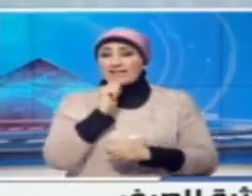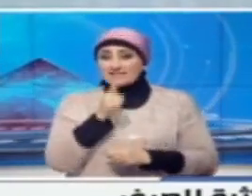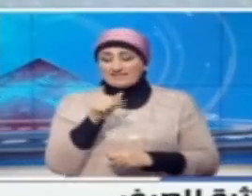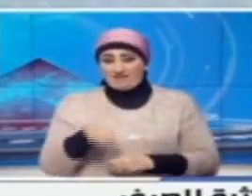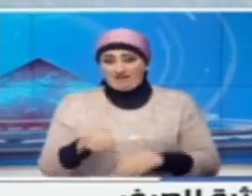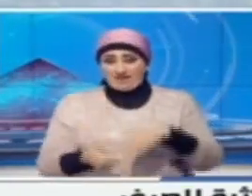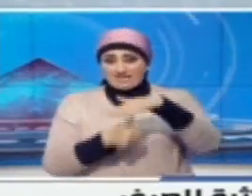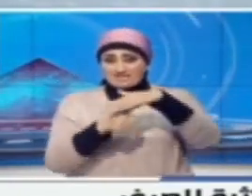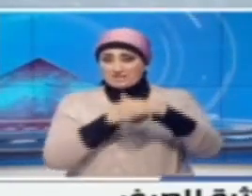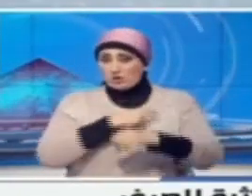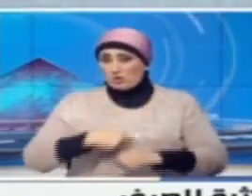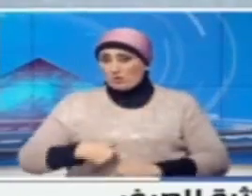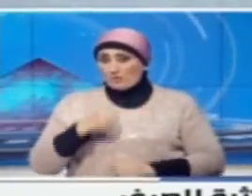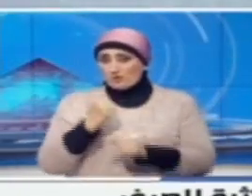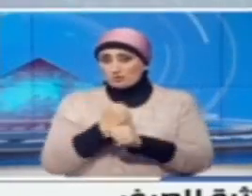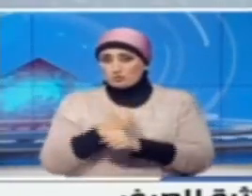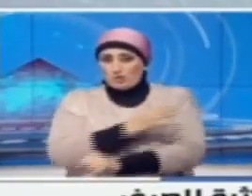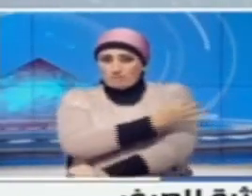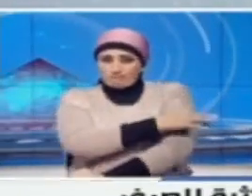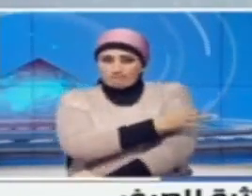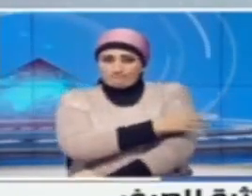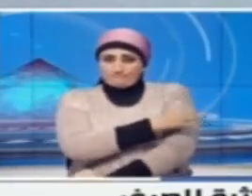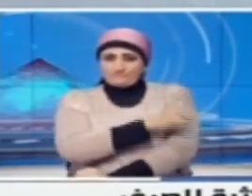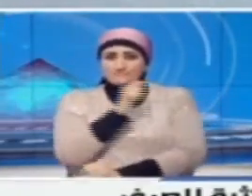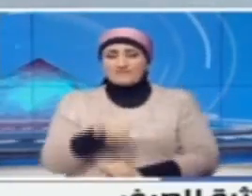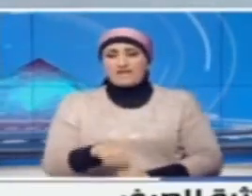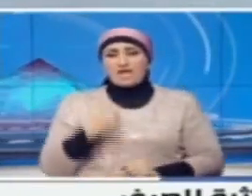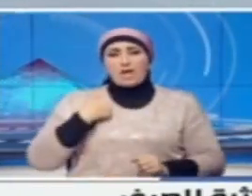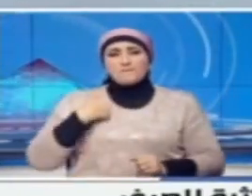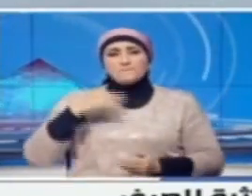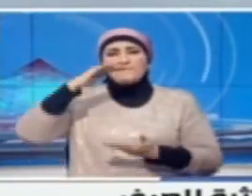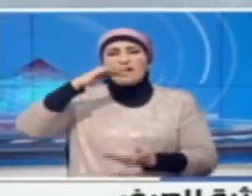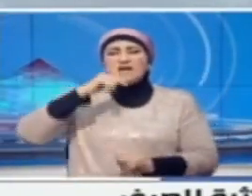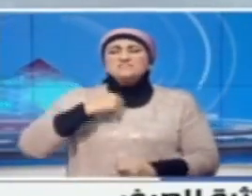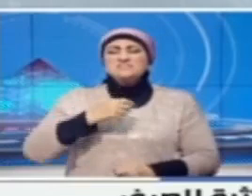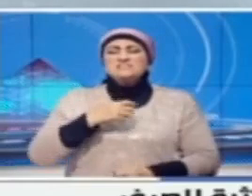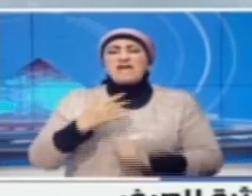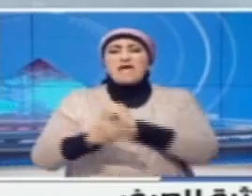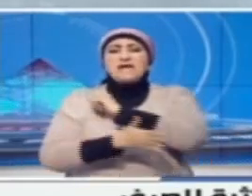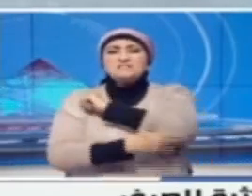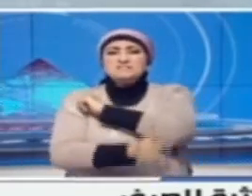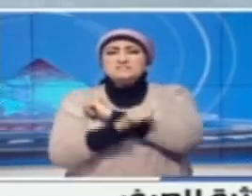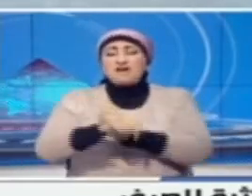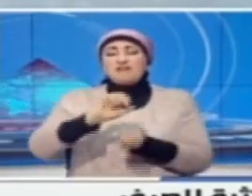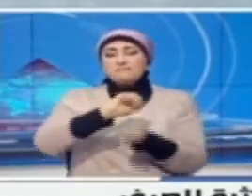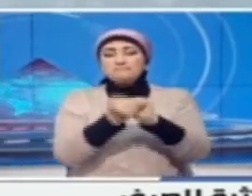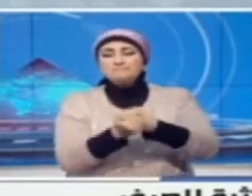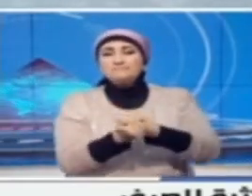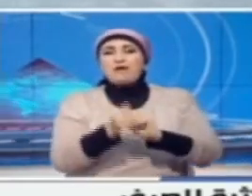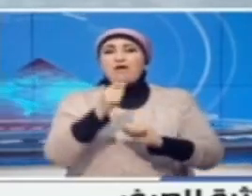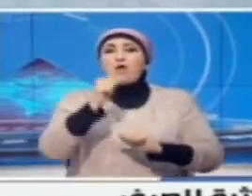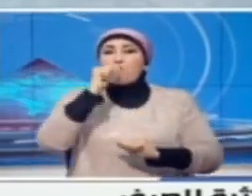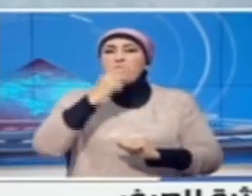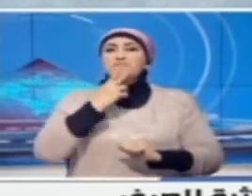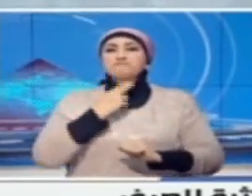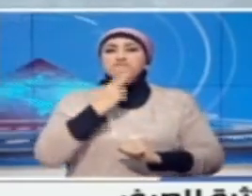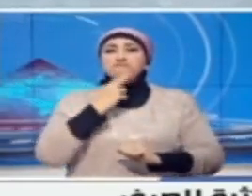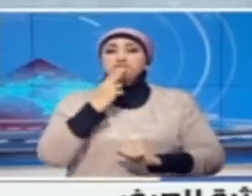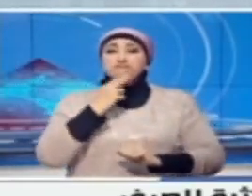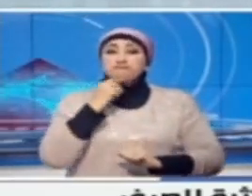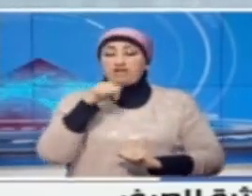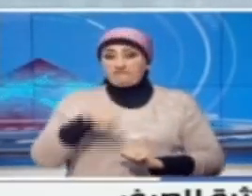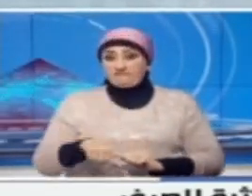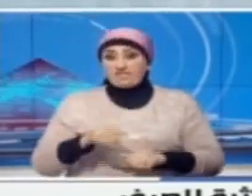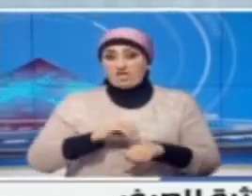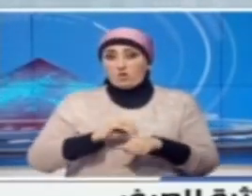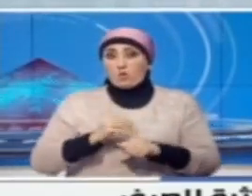رئيس الوزراء التشغيل التجريبي لمحطة المعالجة الثلاثية لمياه الصرف الصحي بالمنطقة الجنوبية